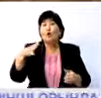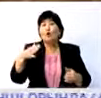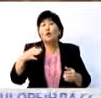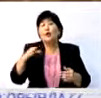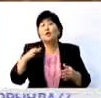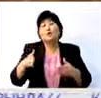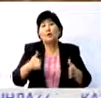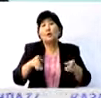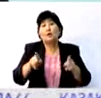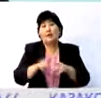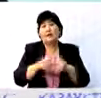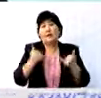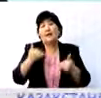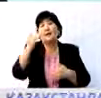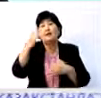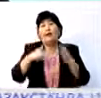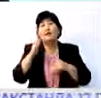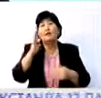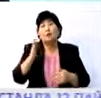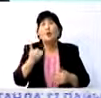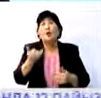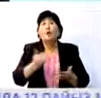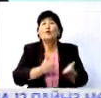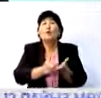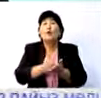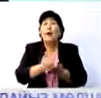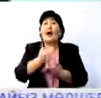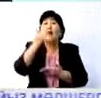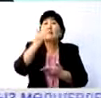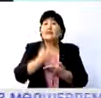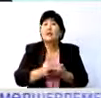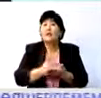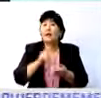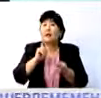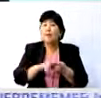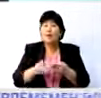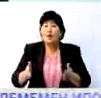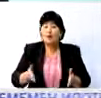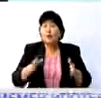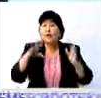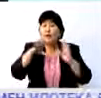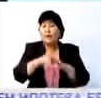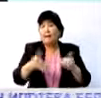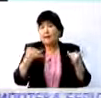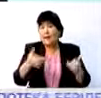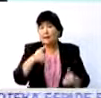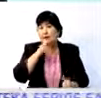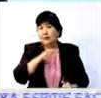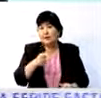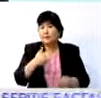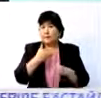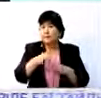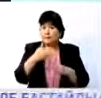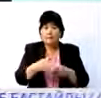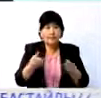аясында салынатын болды. Негізгі бағыттың бірі осы бағдарламаға осы жолды кіргізу. Өйткені қазіргі кезде бұл